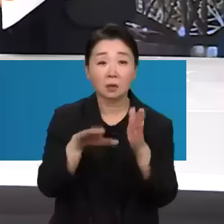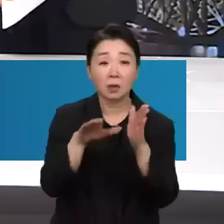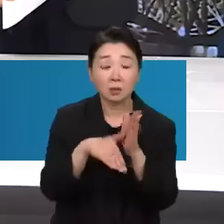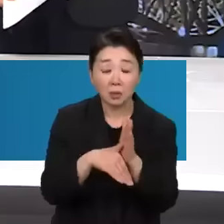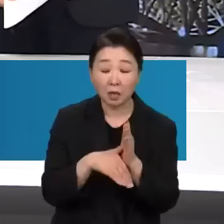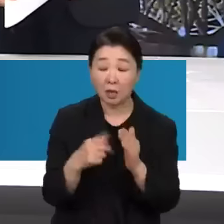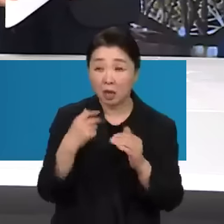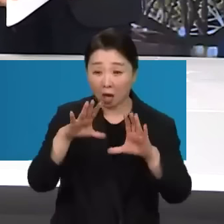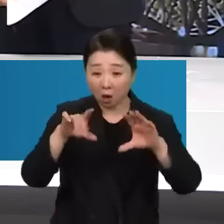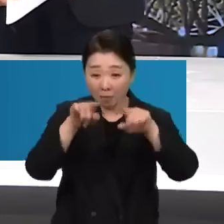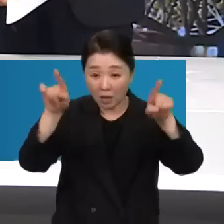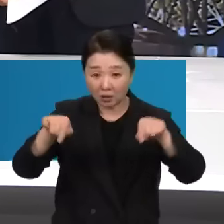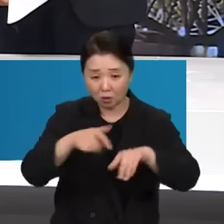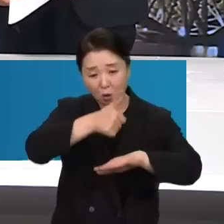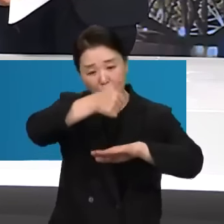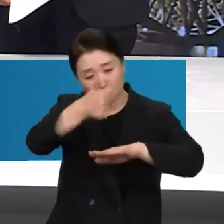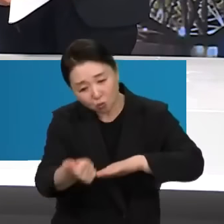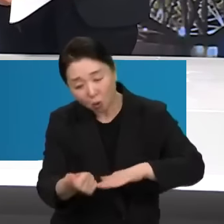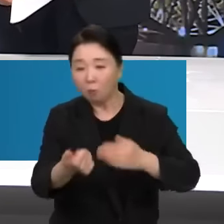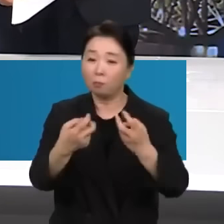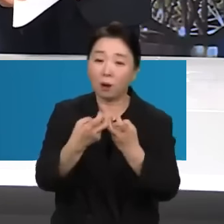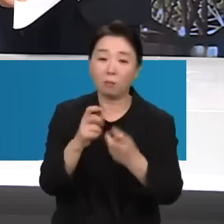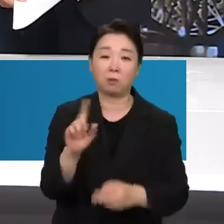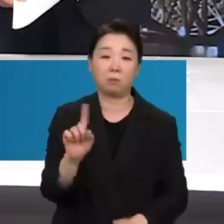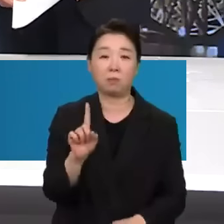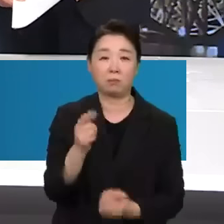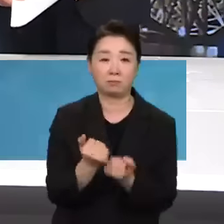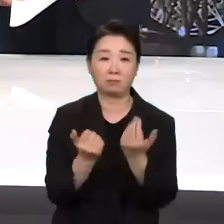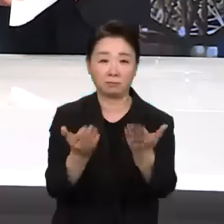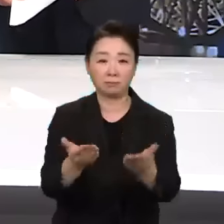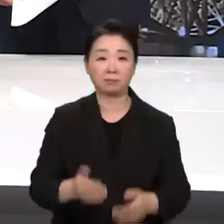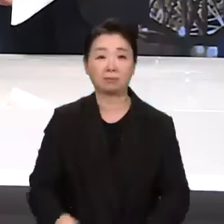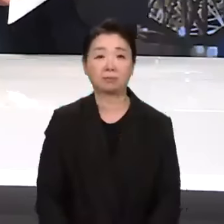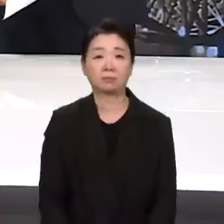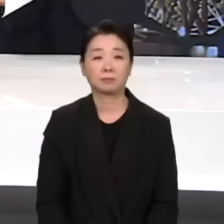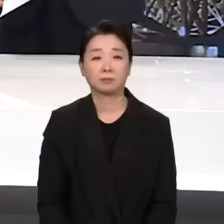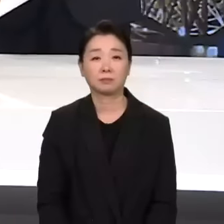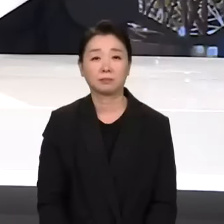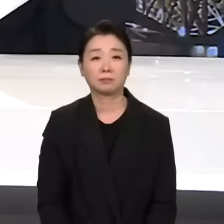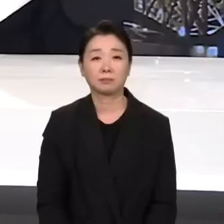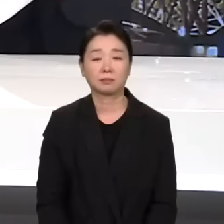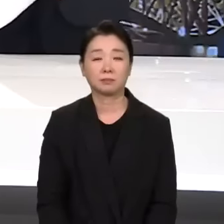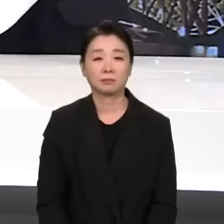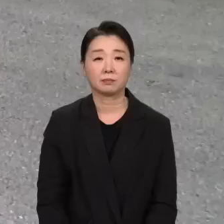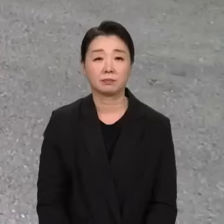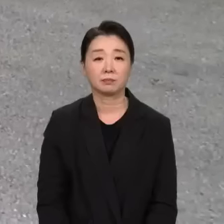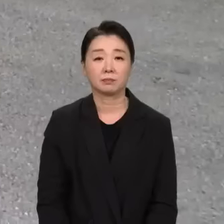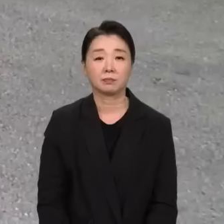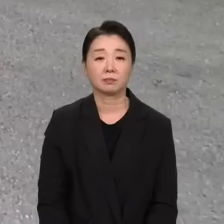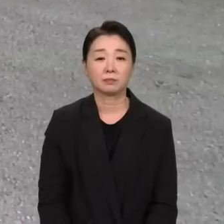상황에선 어떻게 에어매트로 뛰어내려야 하는 건지 배승주 기자가 직접 체험하며 알아봤습니다.